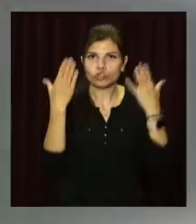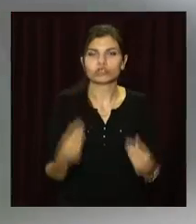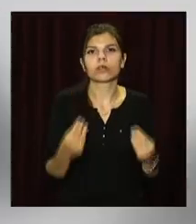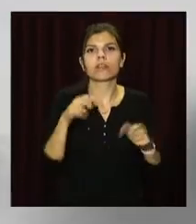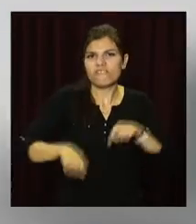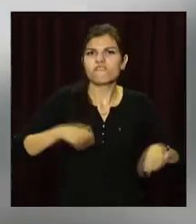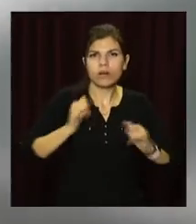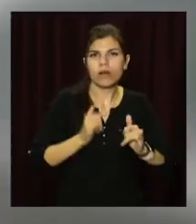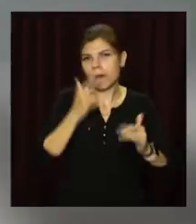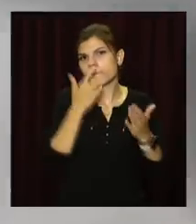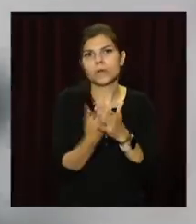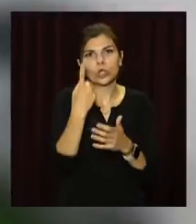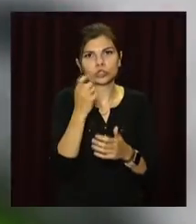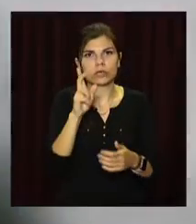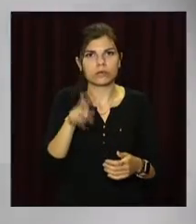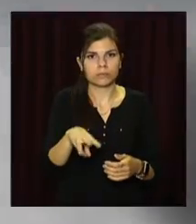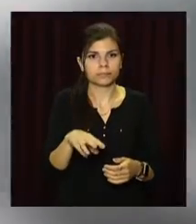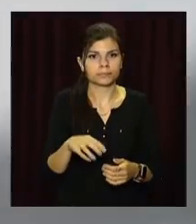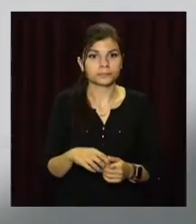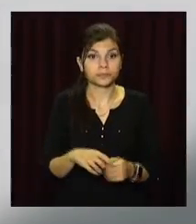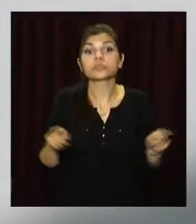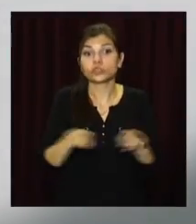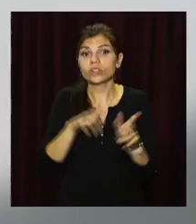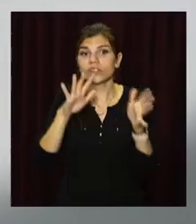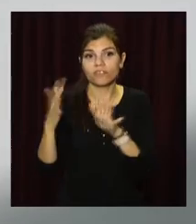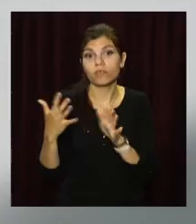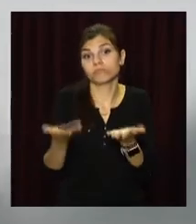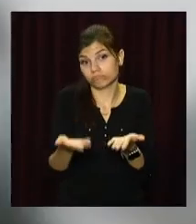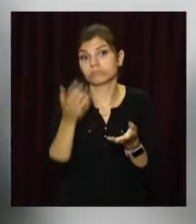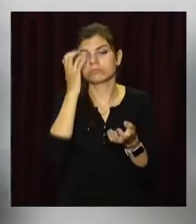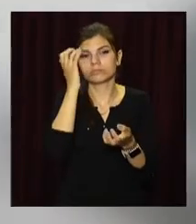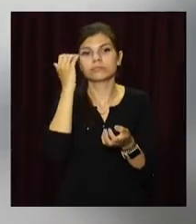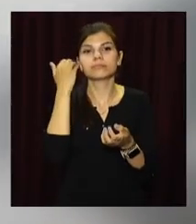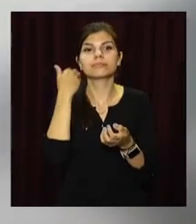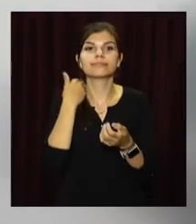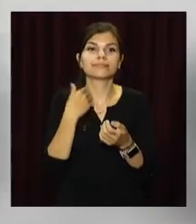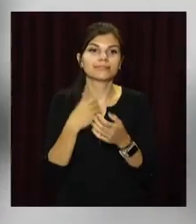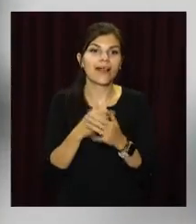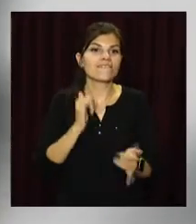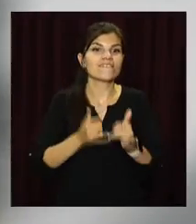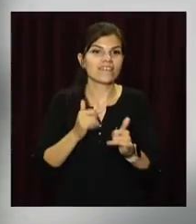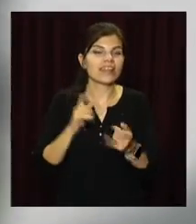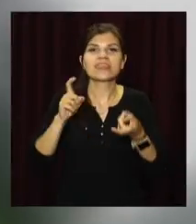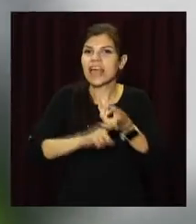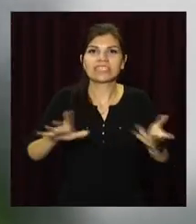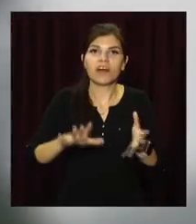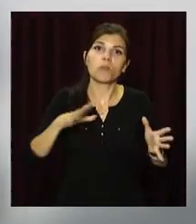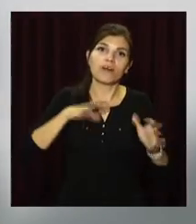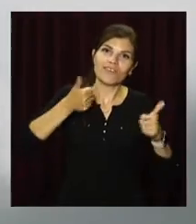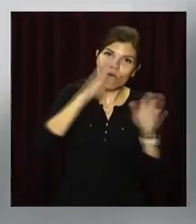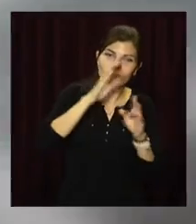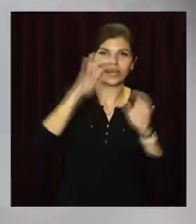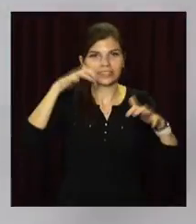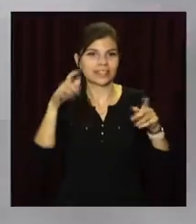Ось так відбувається, по суті, велотур незалежний. І я можу сказати, що при